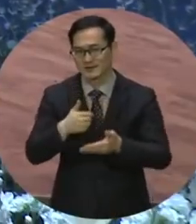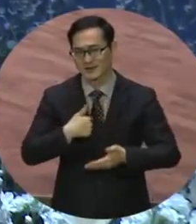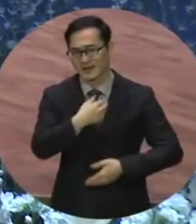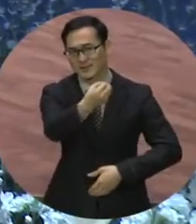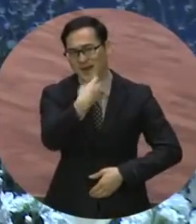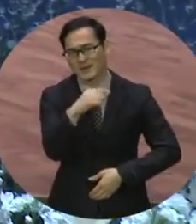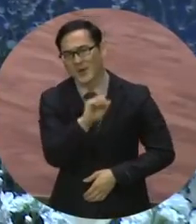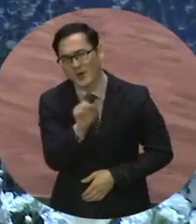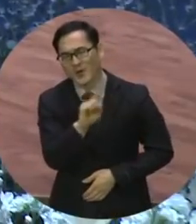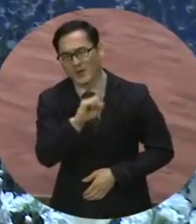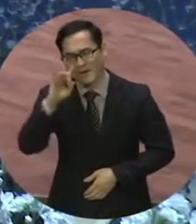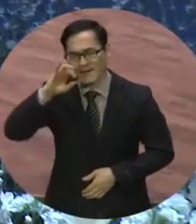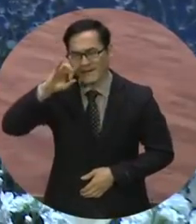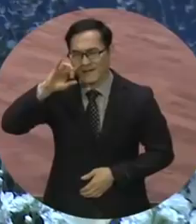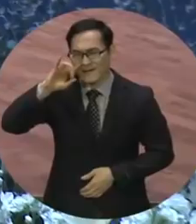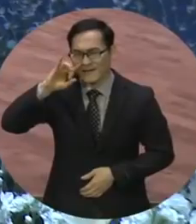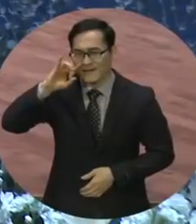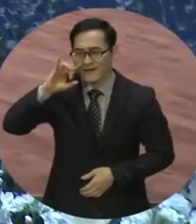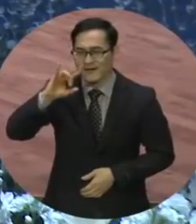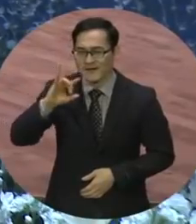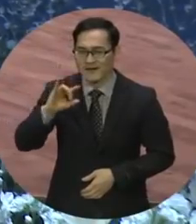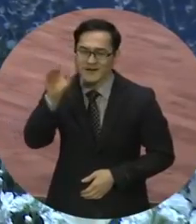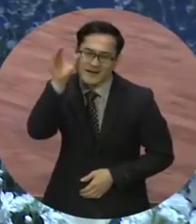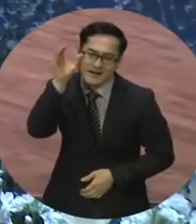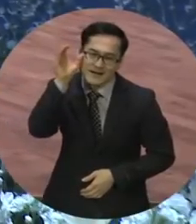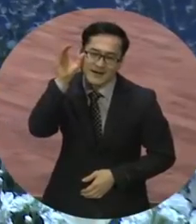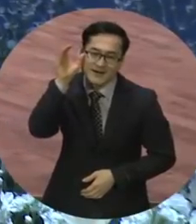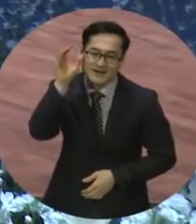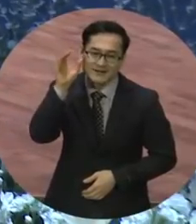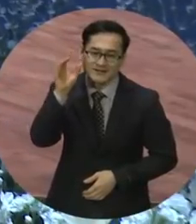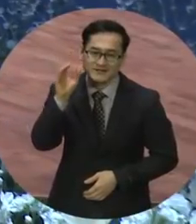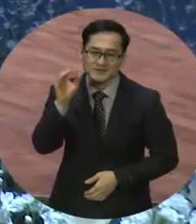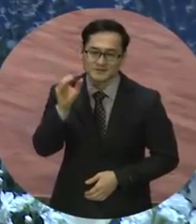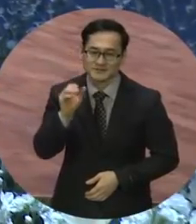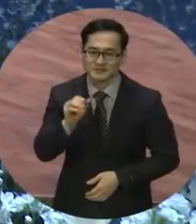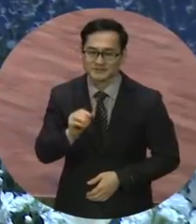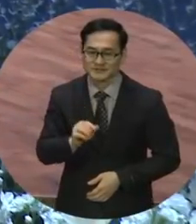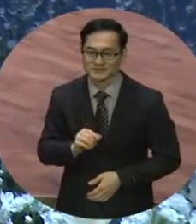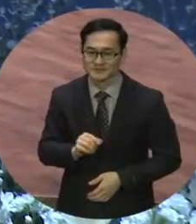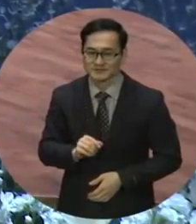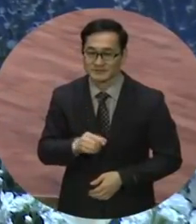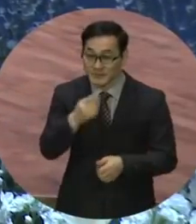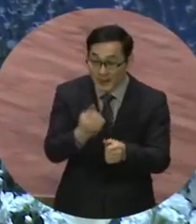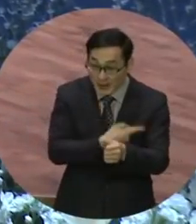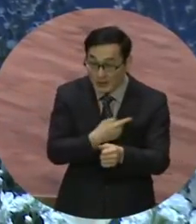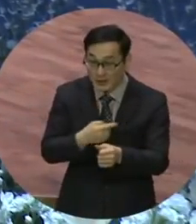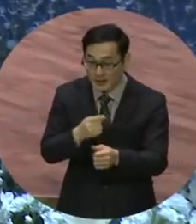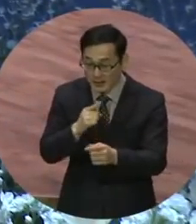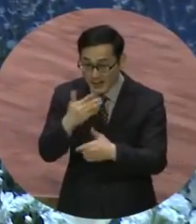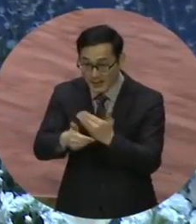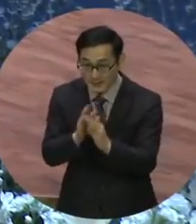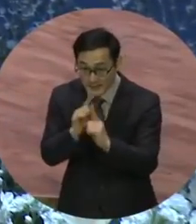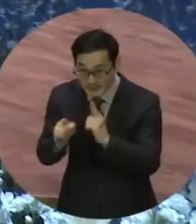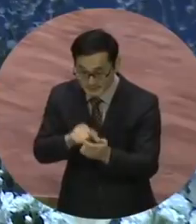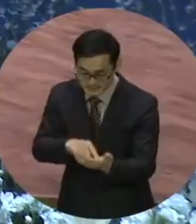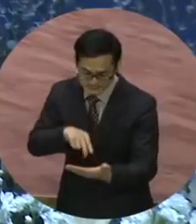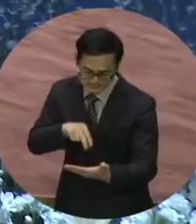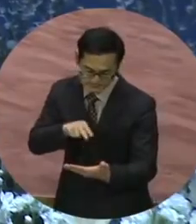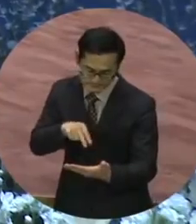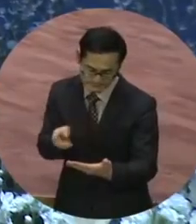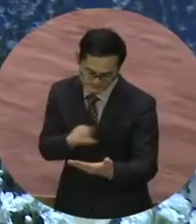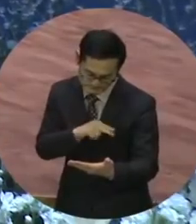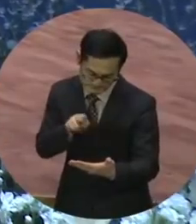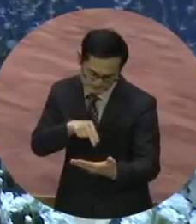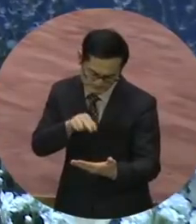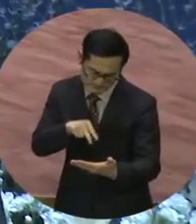뭐라고 말씀하실까? 또 주님의 말씀을 읽게 돼요. 말씀을 묵상하고 읽게 되고